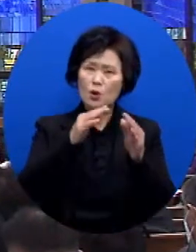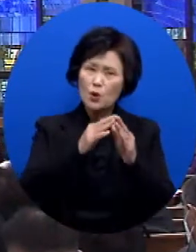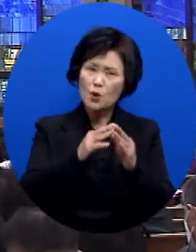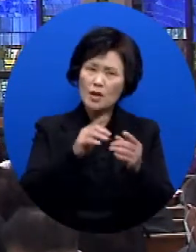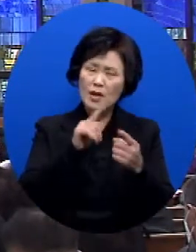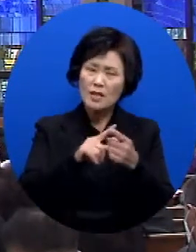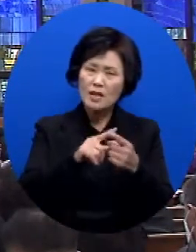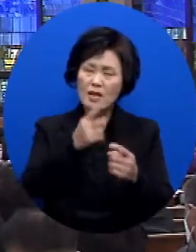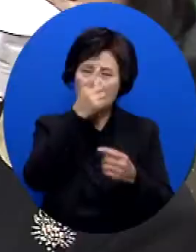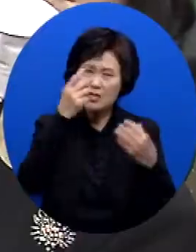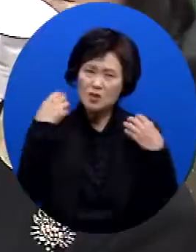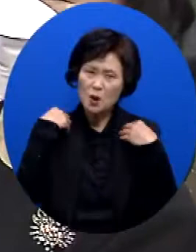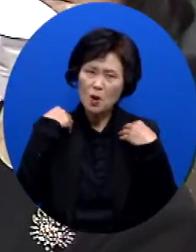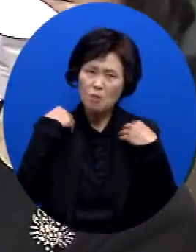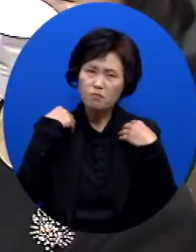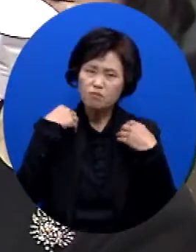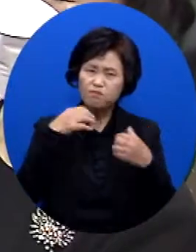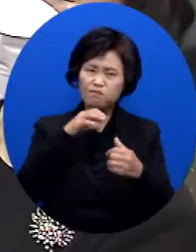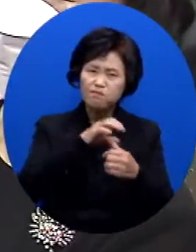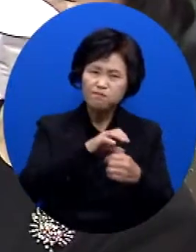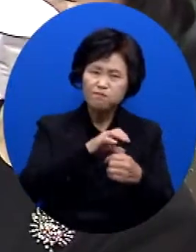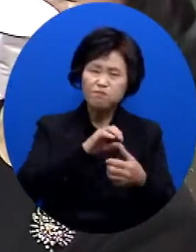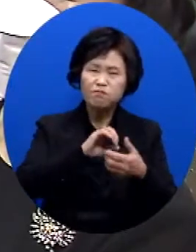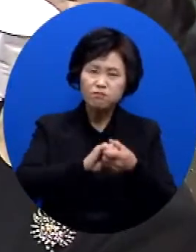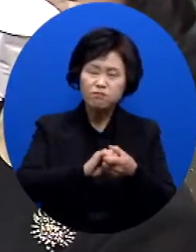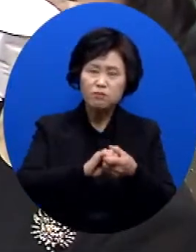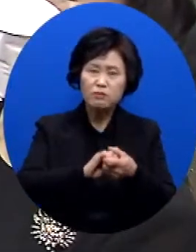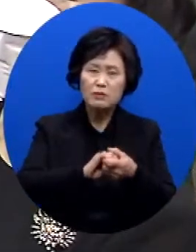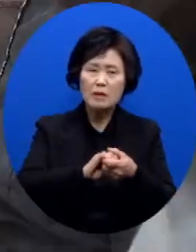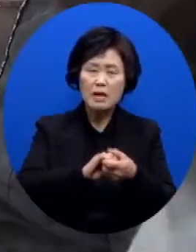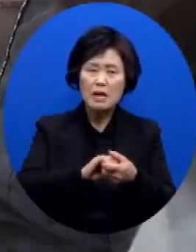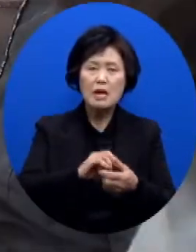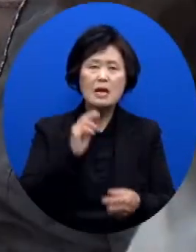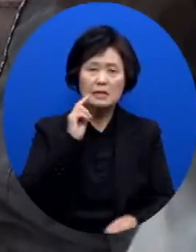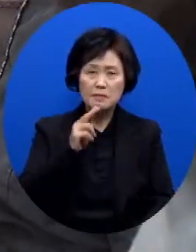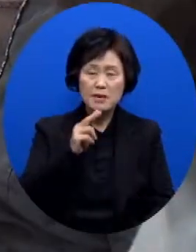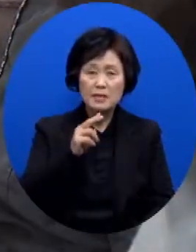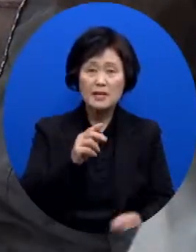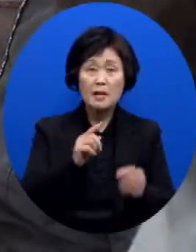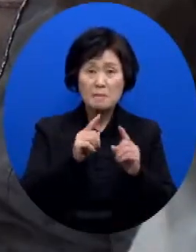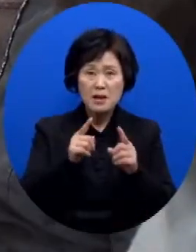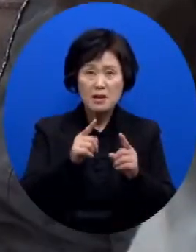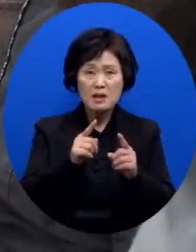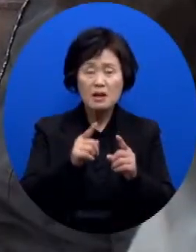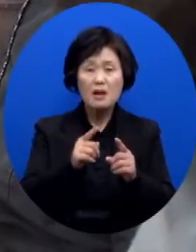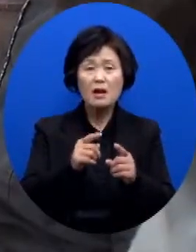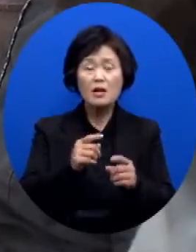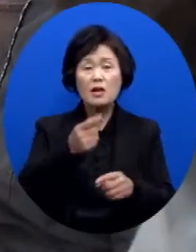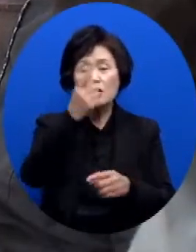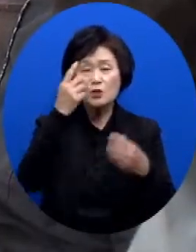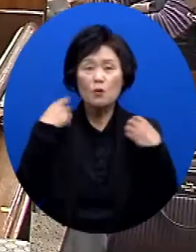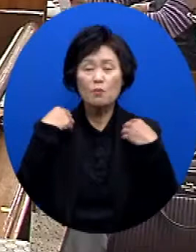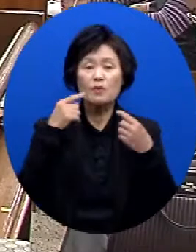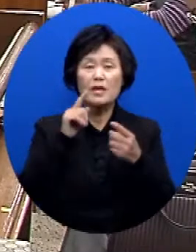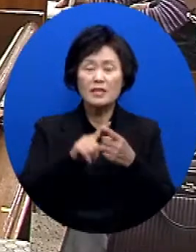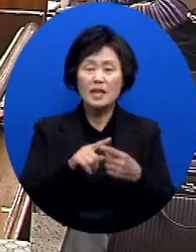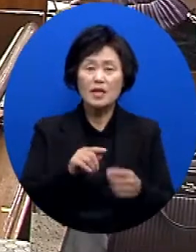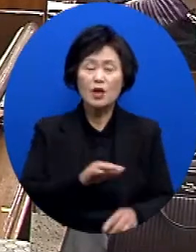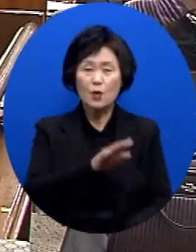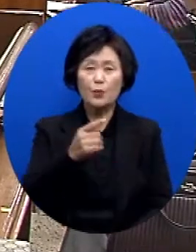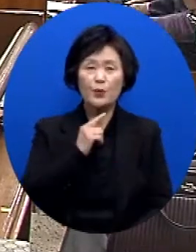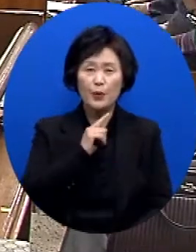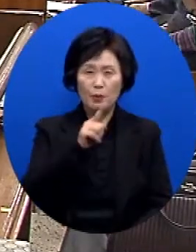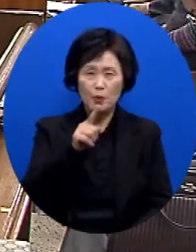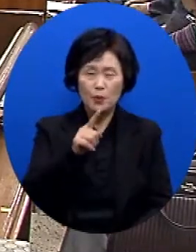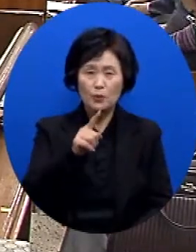정부의 규제가 과했던 만큼 한국교회가 하나 되어 정부를 향해 목소리를 내는 것은 물론 교회를 바라보는 우리 사회의